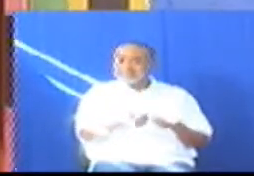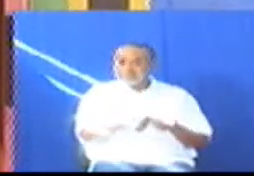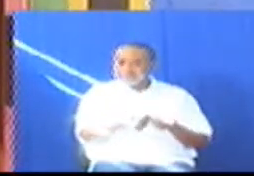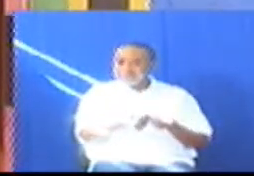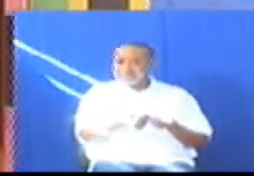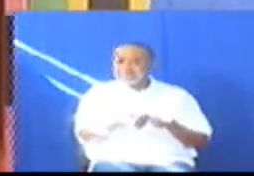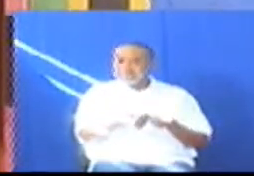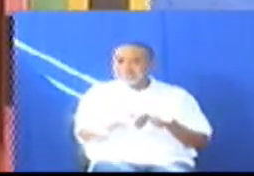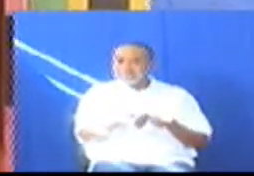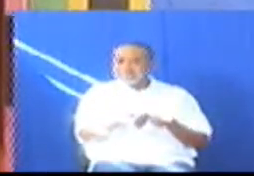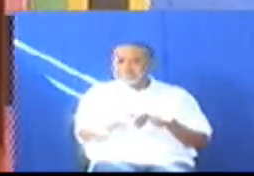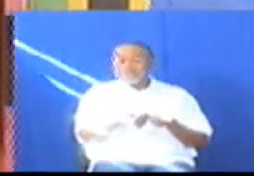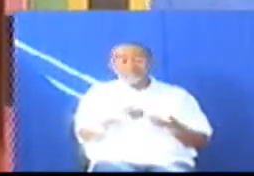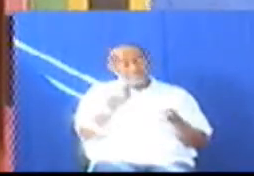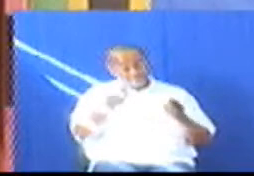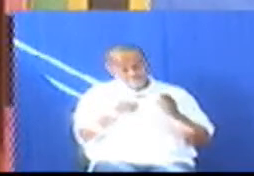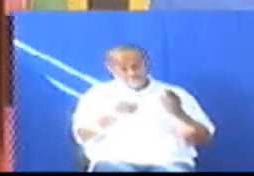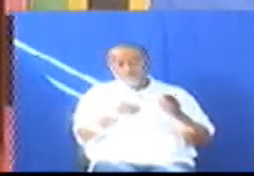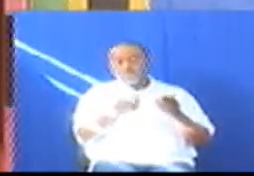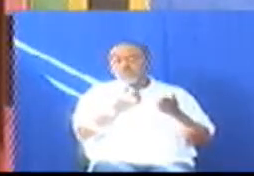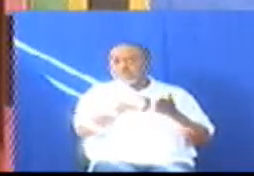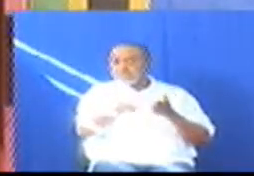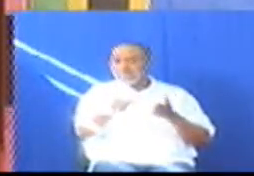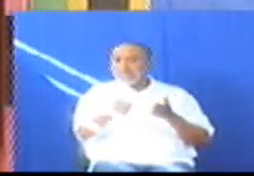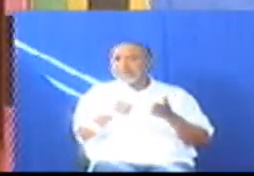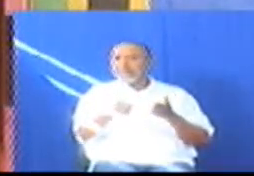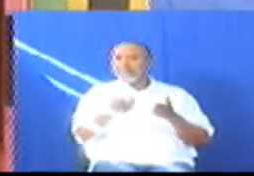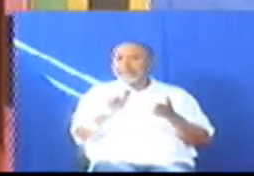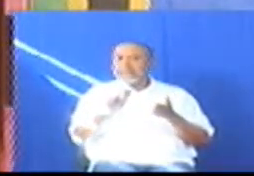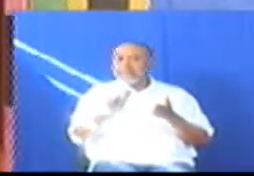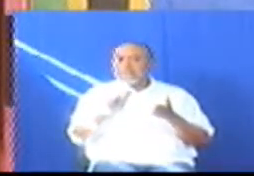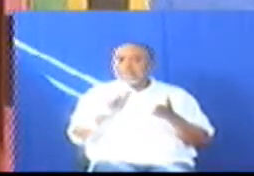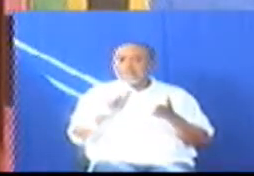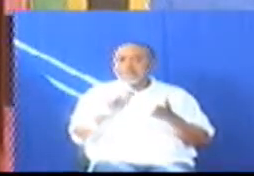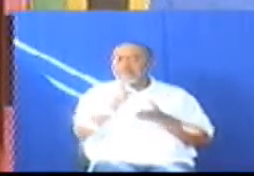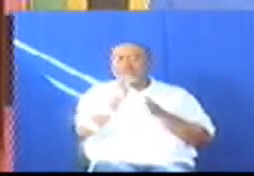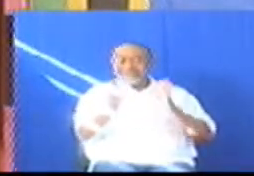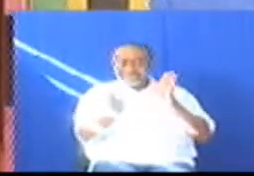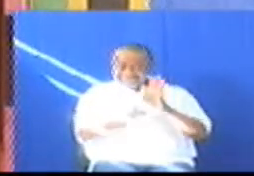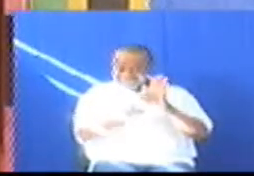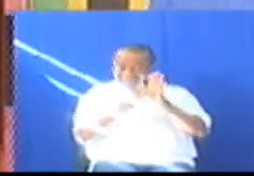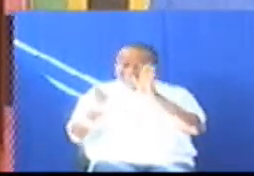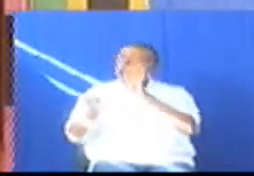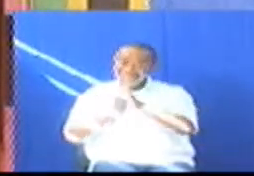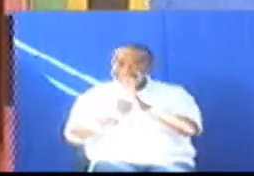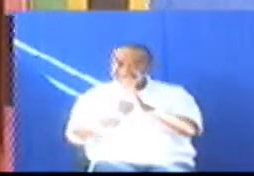kukivunja ama kichumbia cha mkataba shilingi bilioni